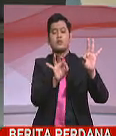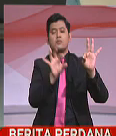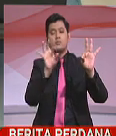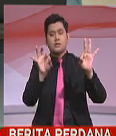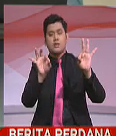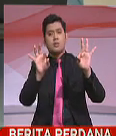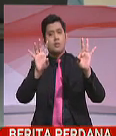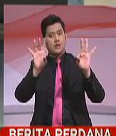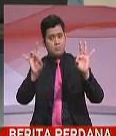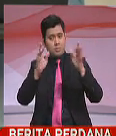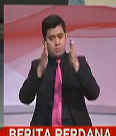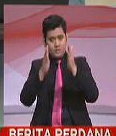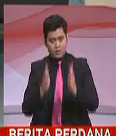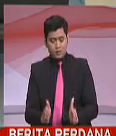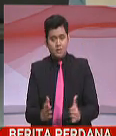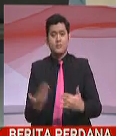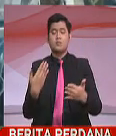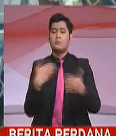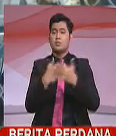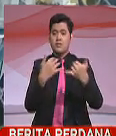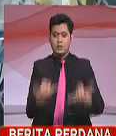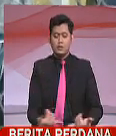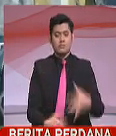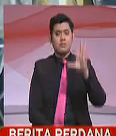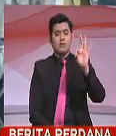9,968 kes. Sehingga kini terdapat 91 kes